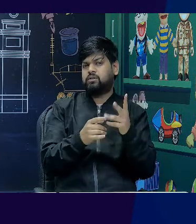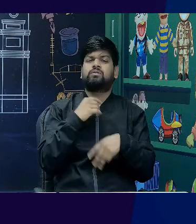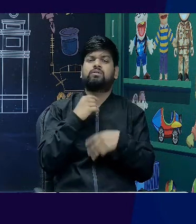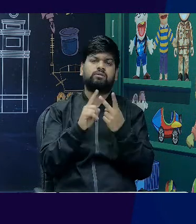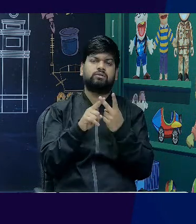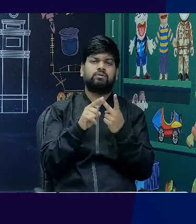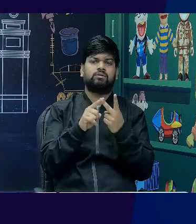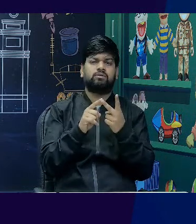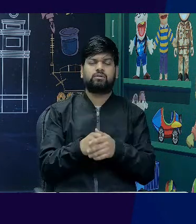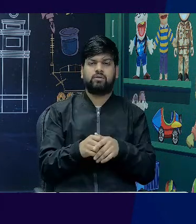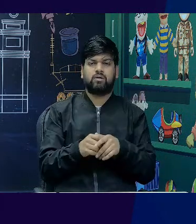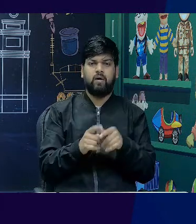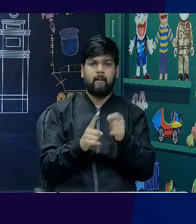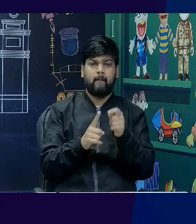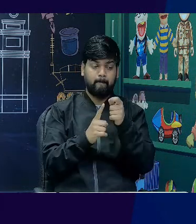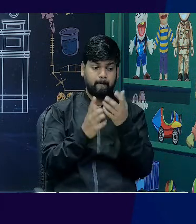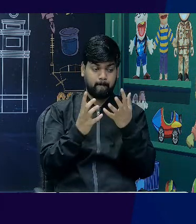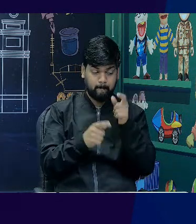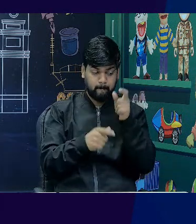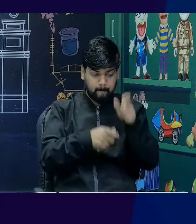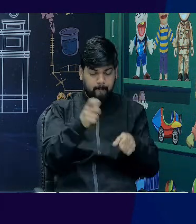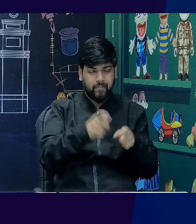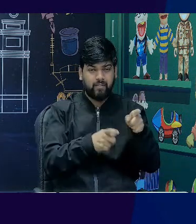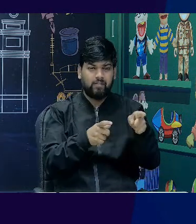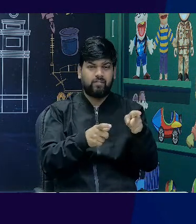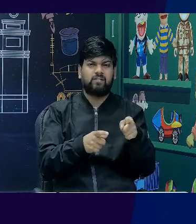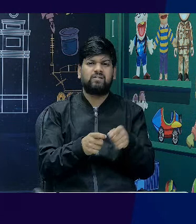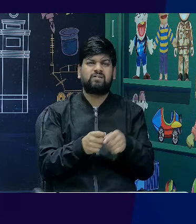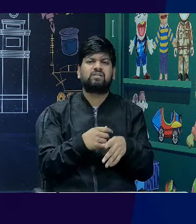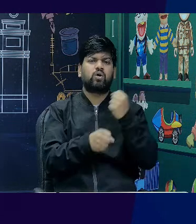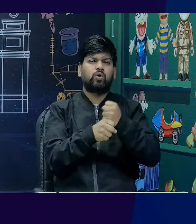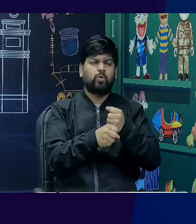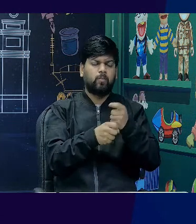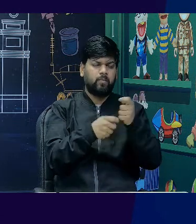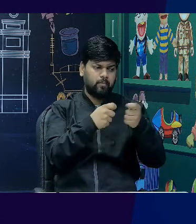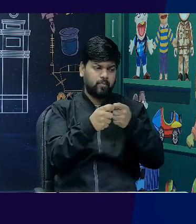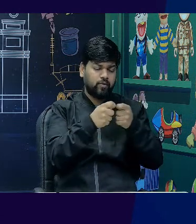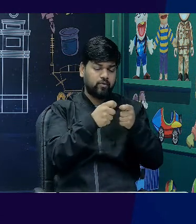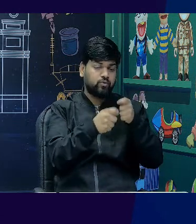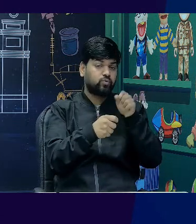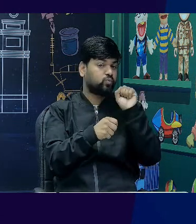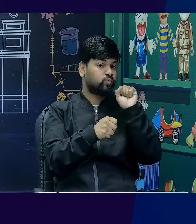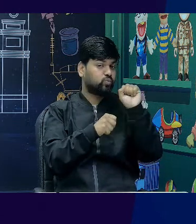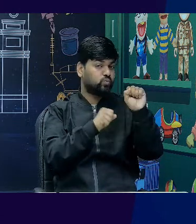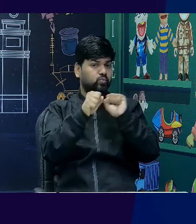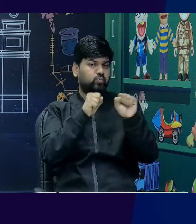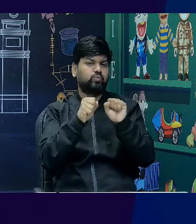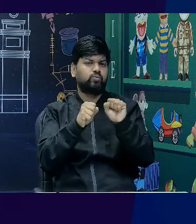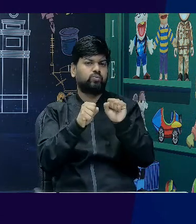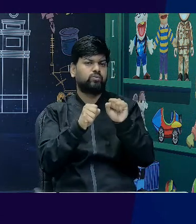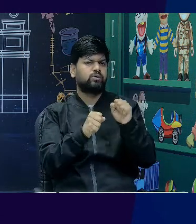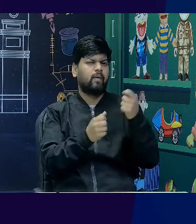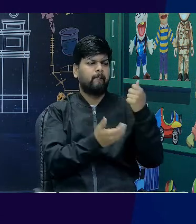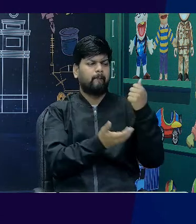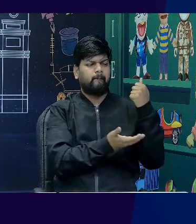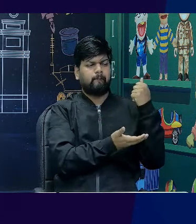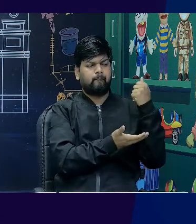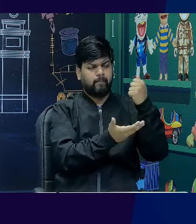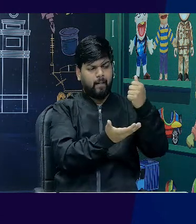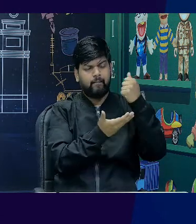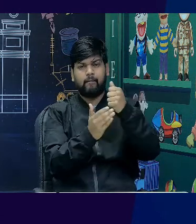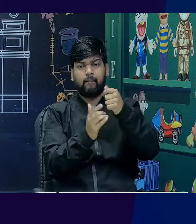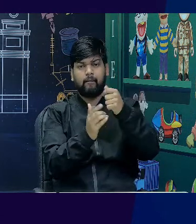एंटरप्राइजेस. सो गवर्नमेंट हेल्प्स टू मैनेज दीज थ्रू इट्स बजटरी पॉलिसीज. फॉर एग्जाम्पल, यू हैव द रेलवेज.